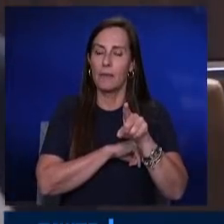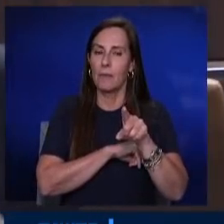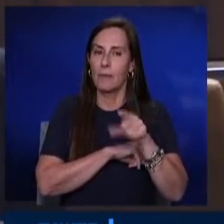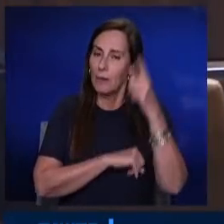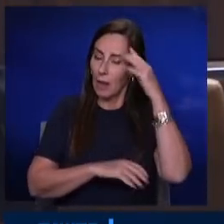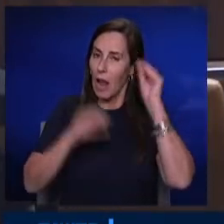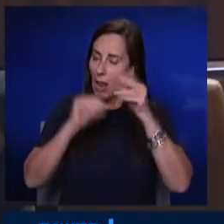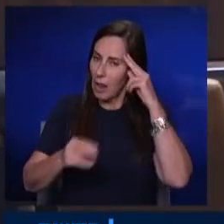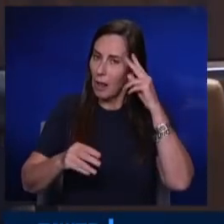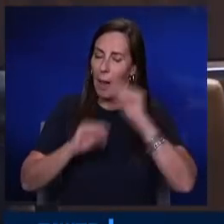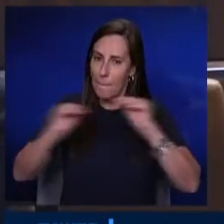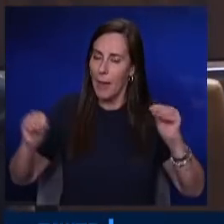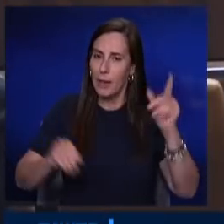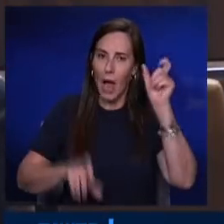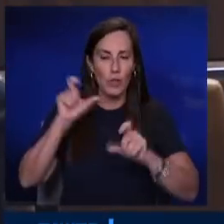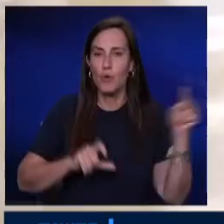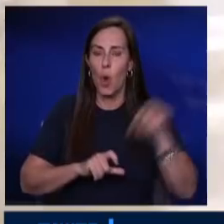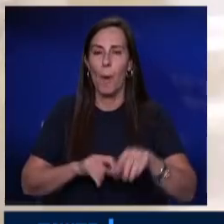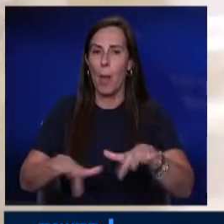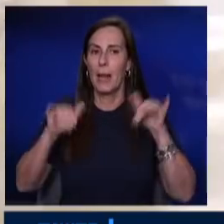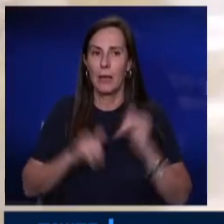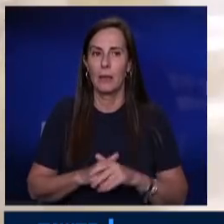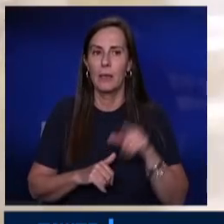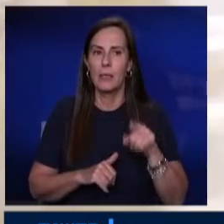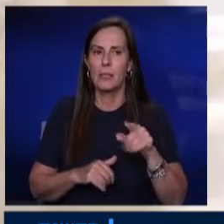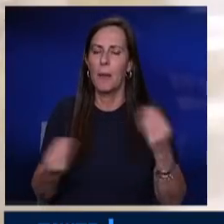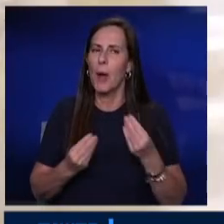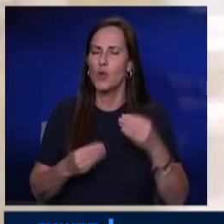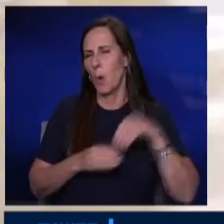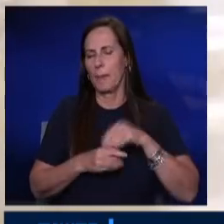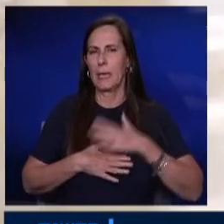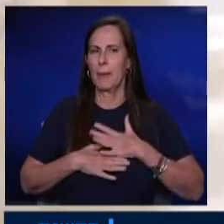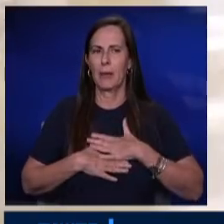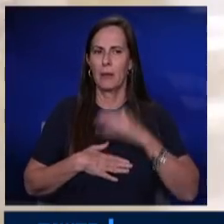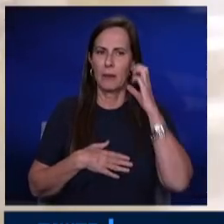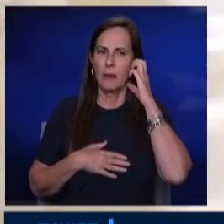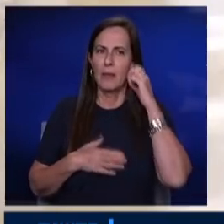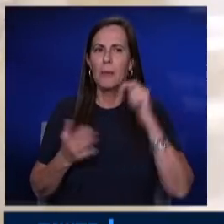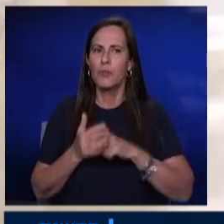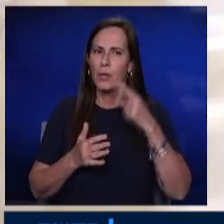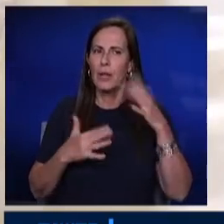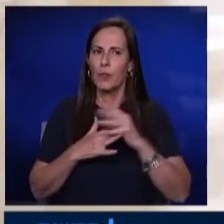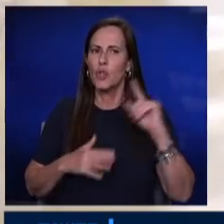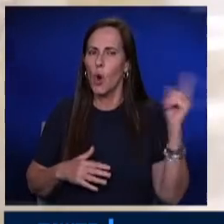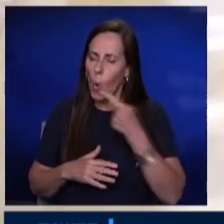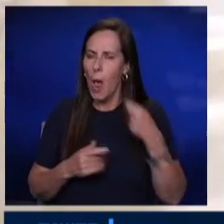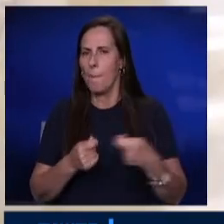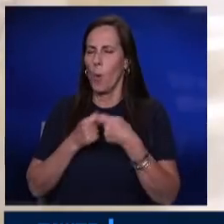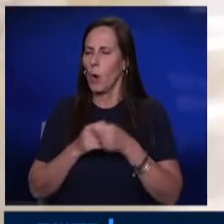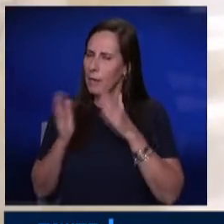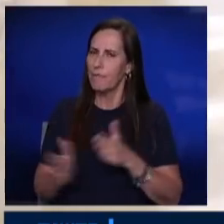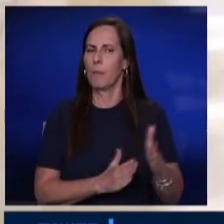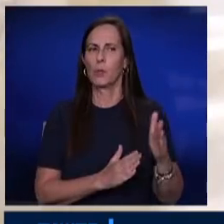הכנסת שלא נכחו במליאה. זה איזשהו משהו פנימי בשביל לוודא שכולם יהיו מאורגנים